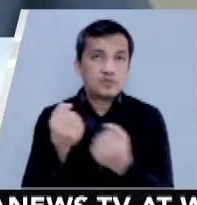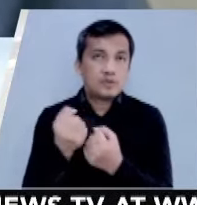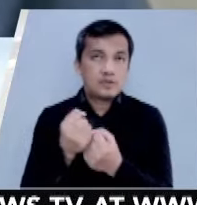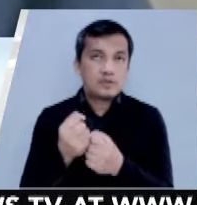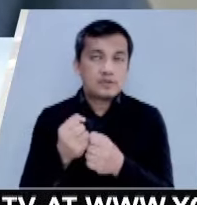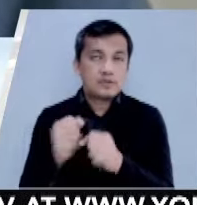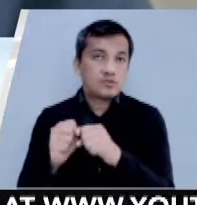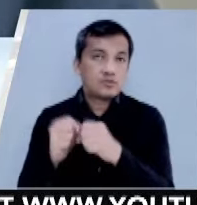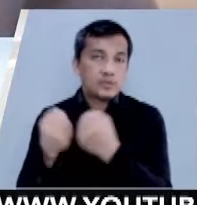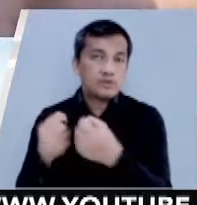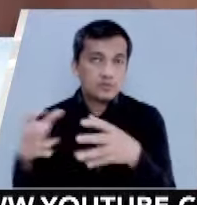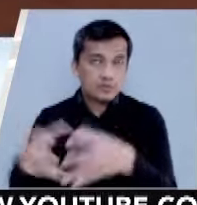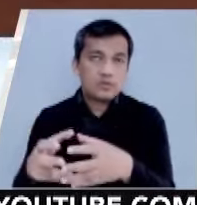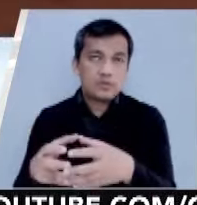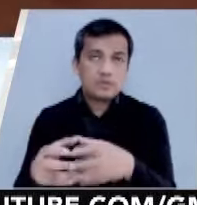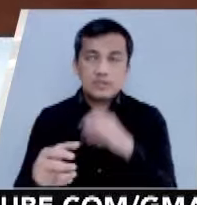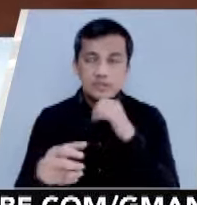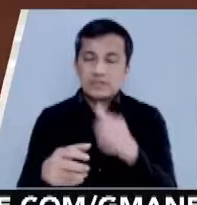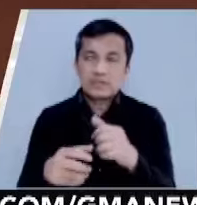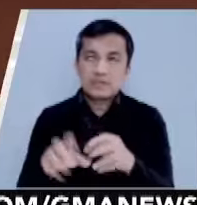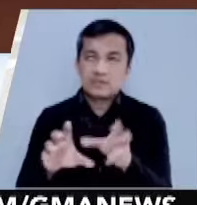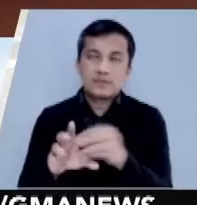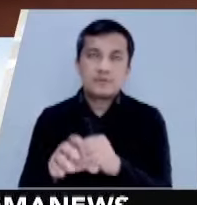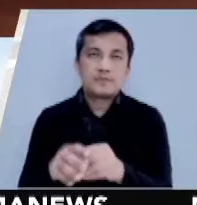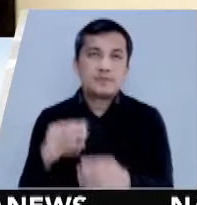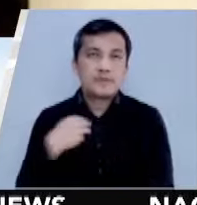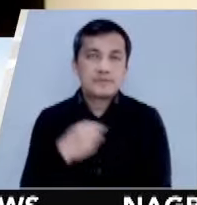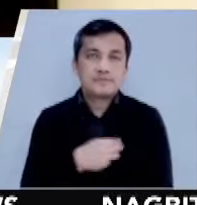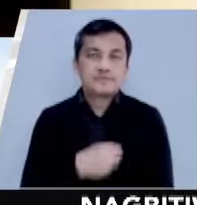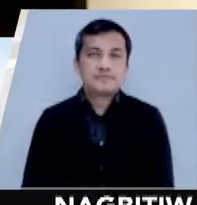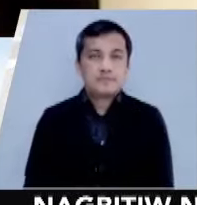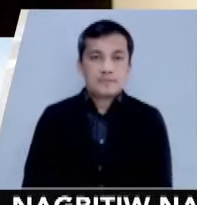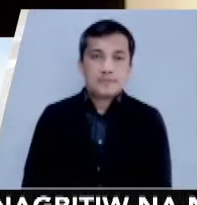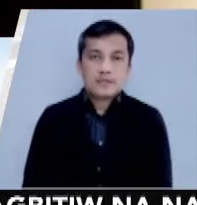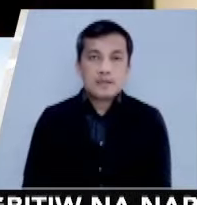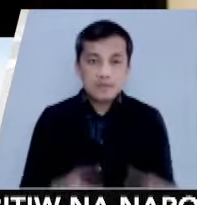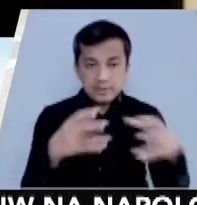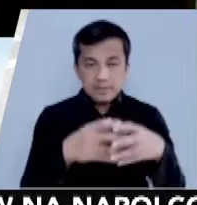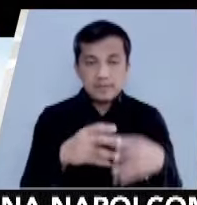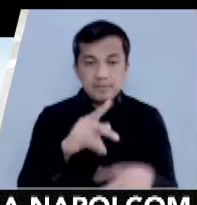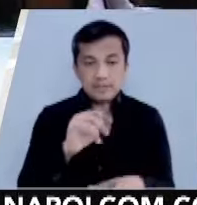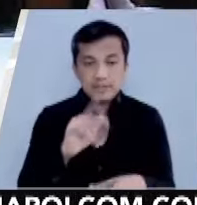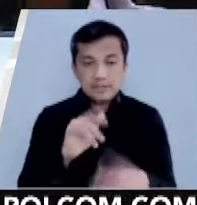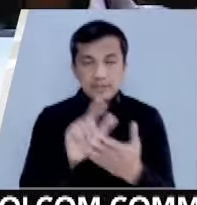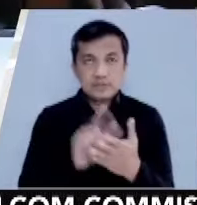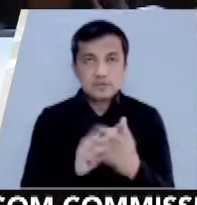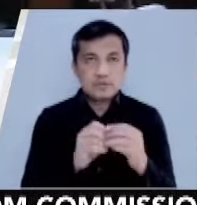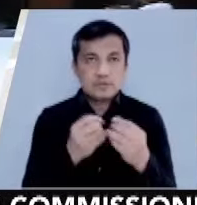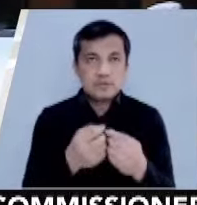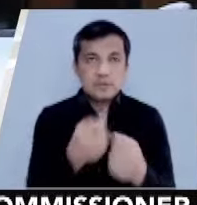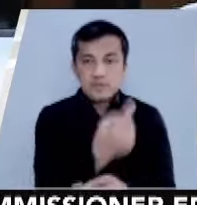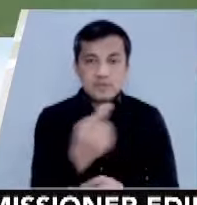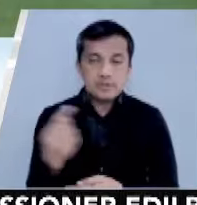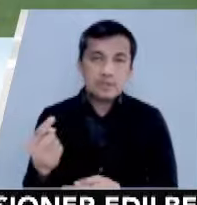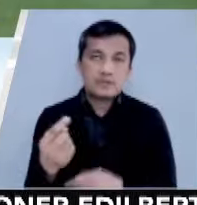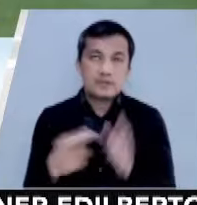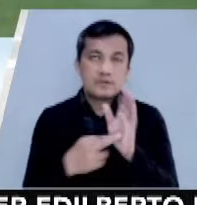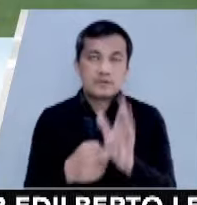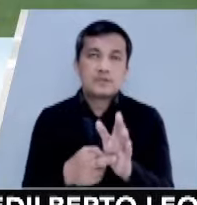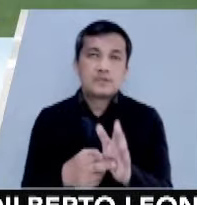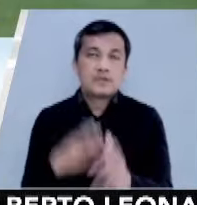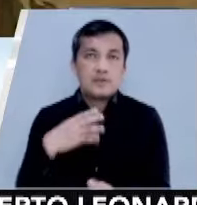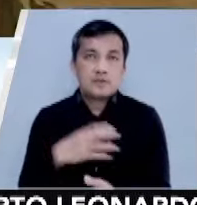hindi kailangan maging lembo. Ang isang partyless organization maaring magkaroon ng tigi-isang kinatawan sa Kamara sa oras na